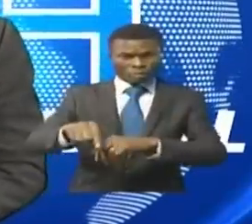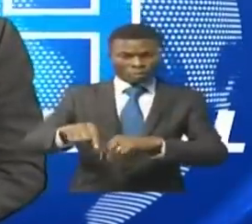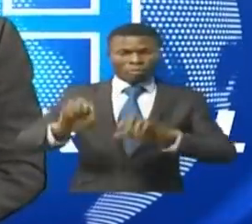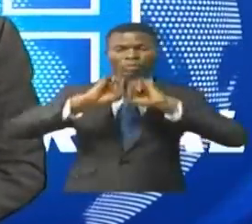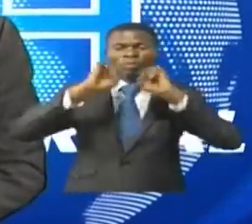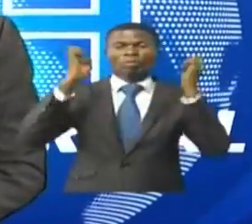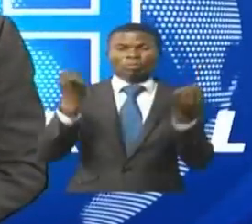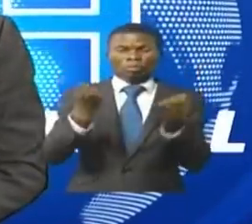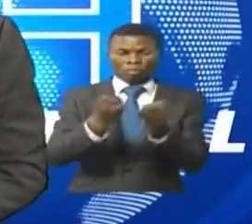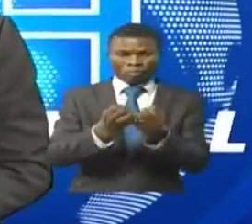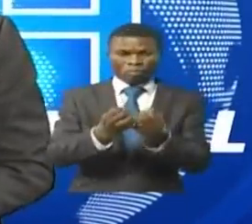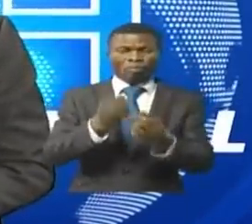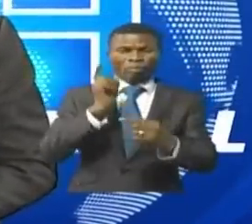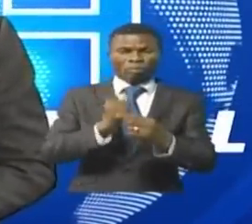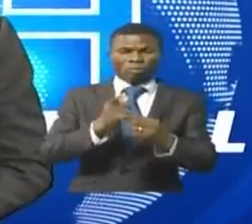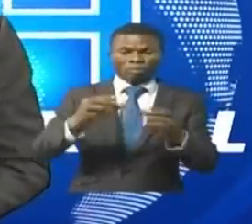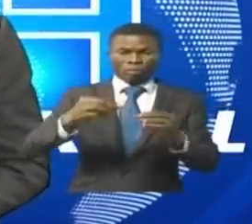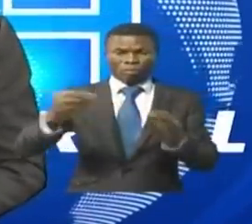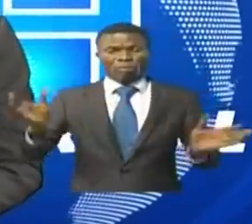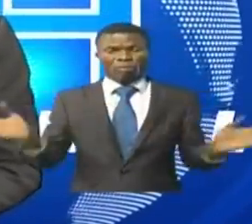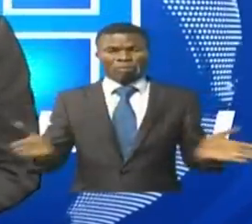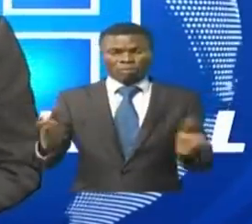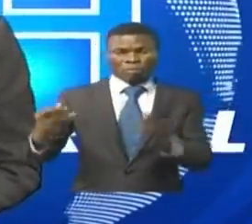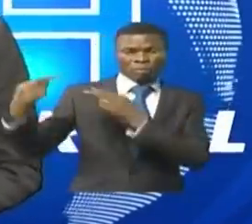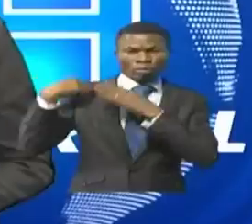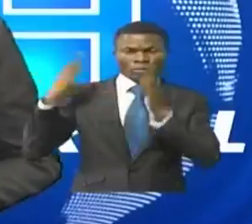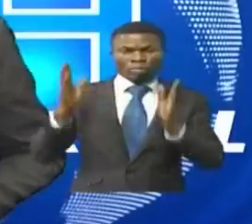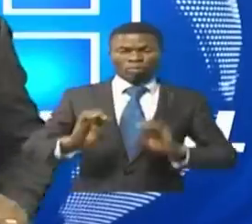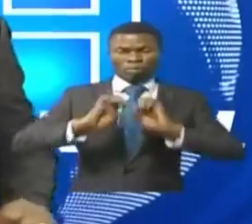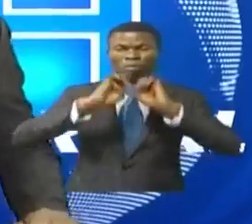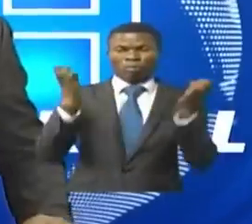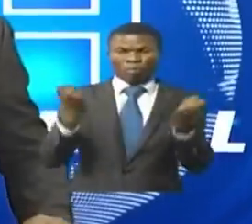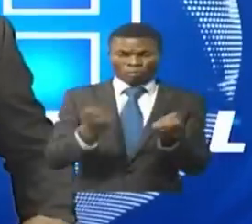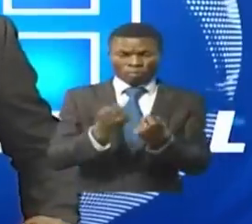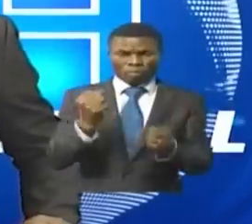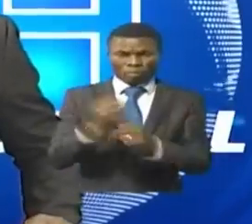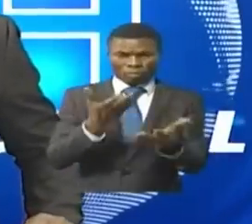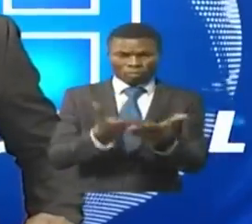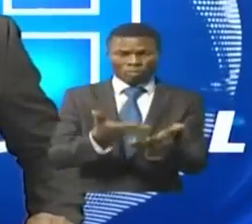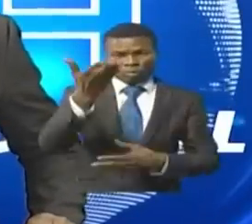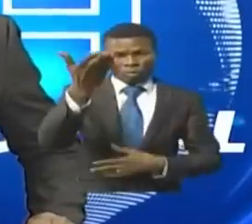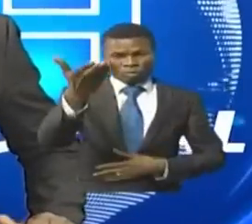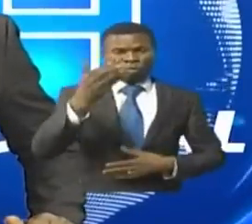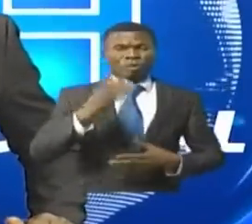l'entreprise Poltron et a encouragé les responsables de cette unité de production. Edi Tchala.